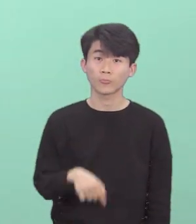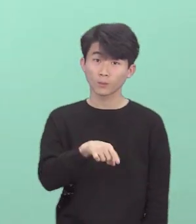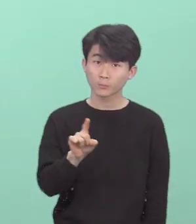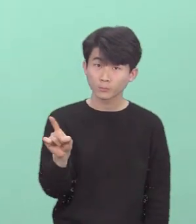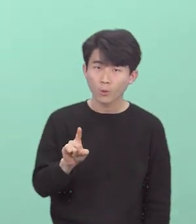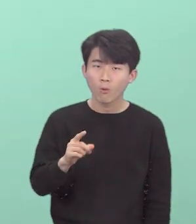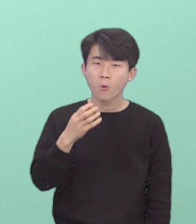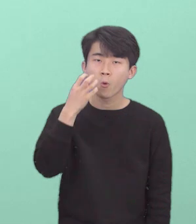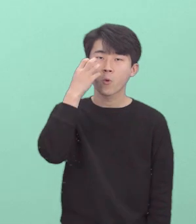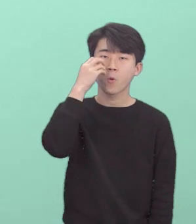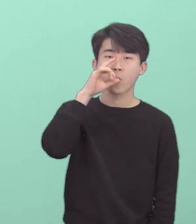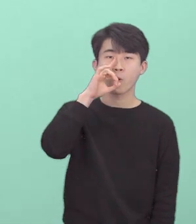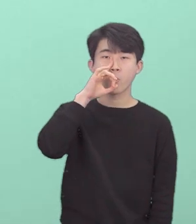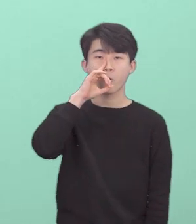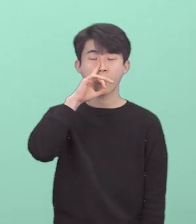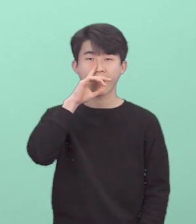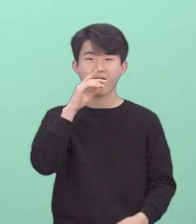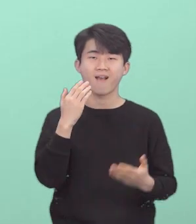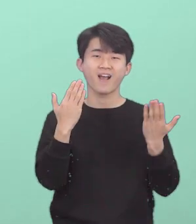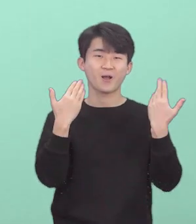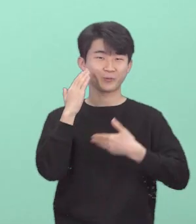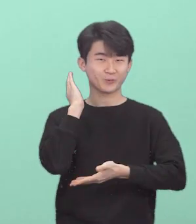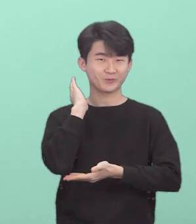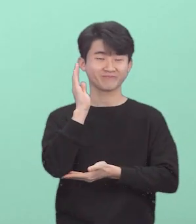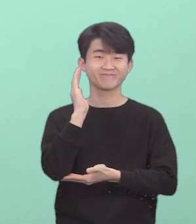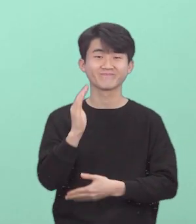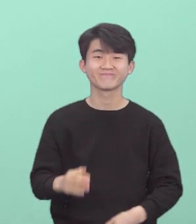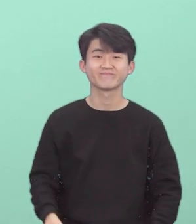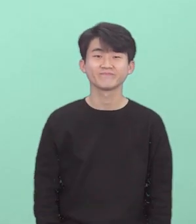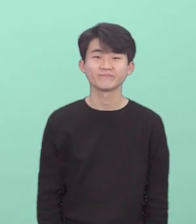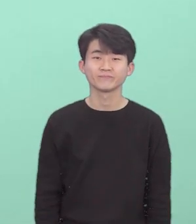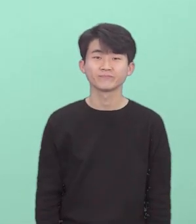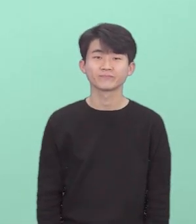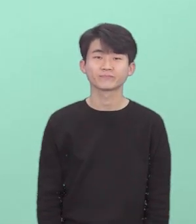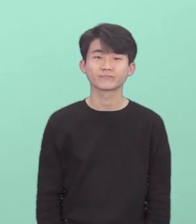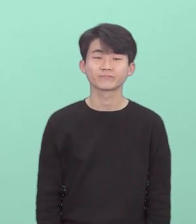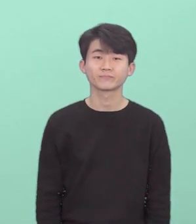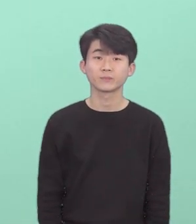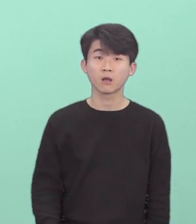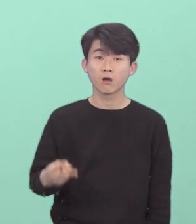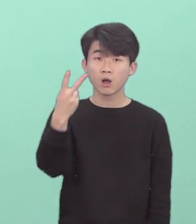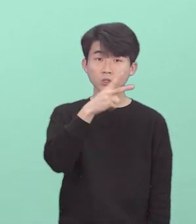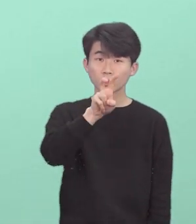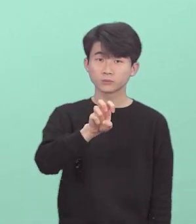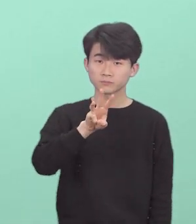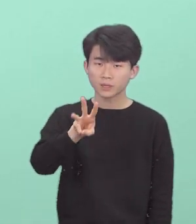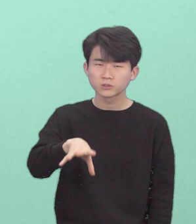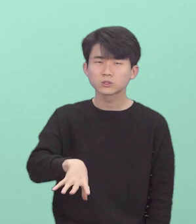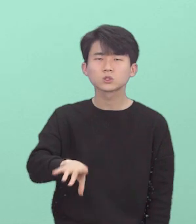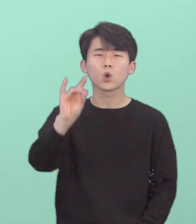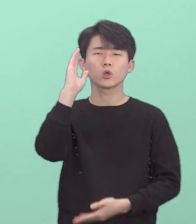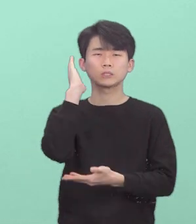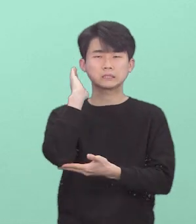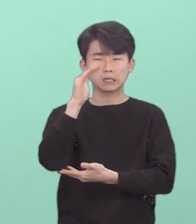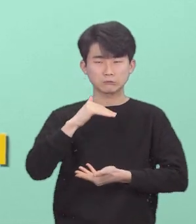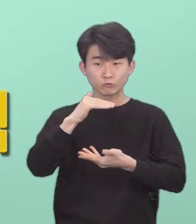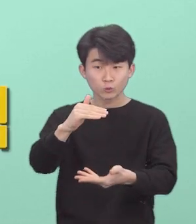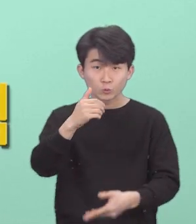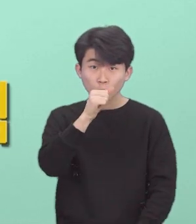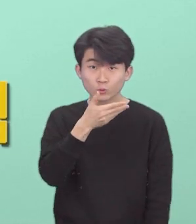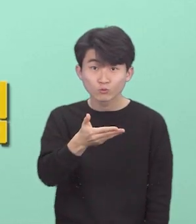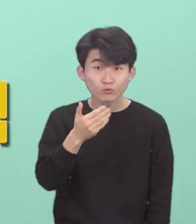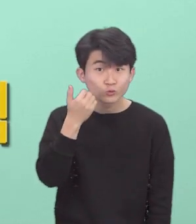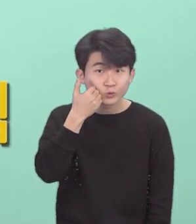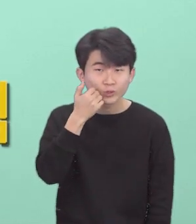이번 소식은 브이로그 리포터가 보내온 따끈따끈하고 생생한 학교 소식입니다. 2023년 첫